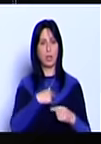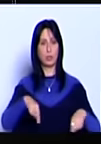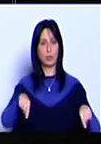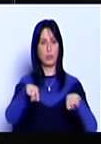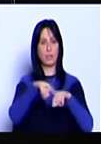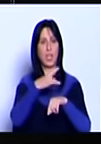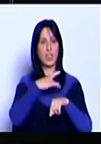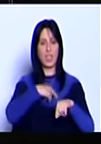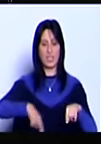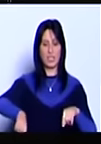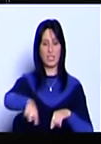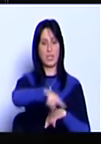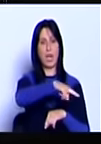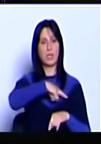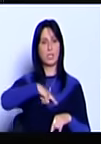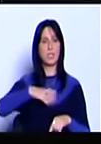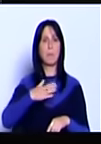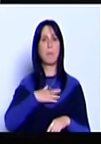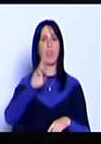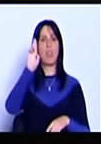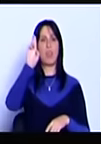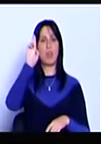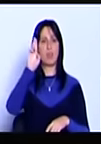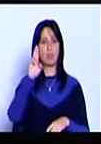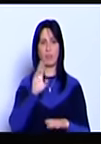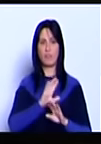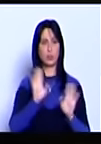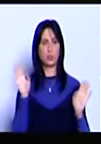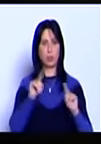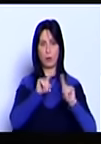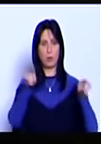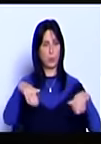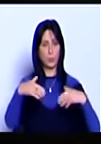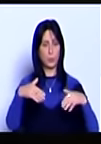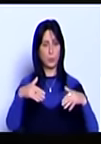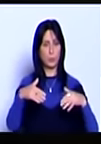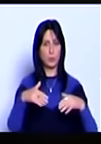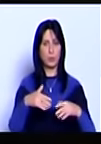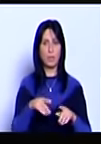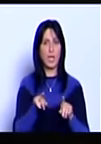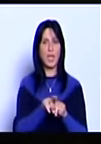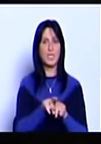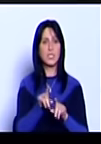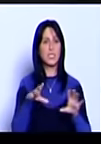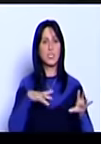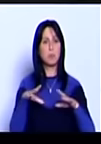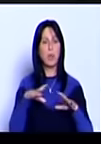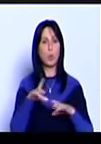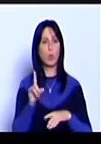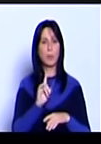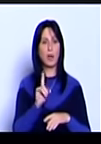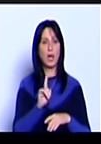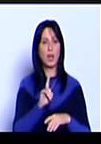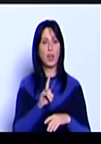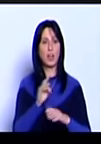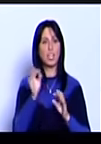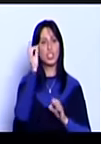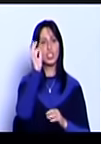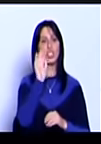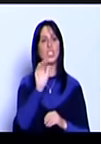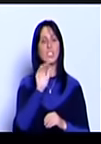თეთრი წარცით წრე და თქვა მე ვარ, რაცა ვარ და აიქეთ აკეთ არავინ არ არის. და ეს რამე სპეკულირება კი არ არის,